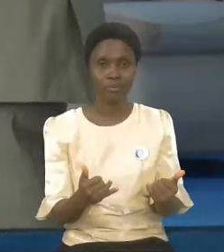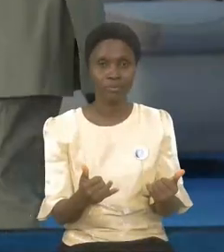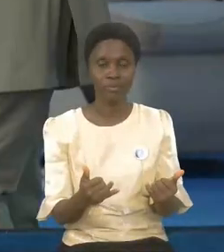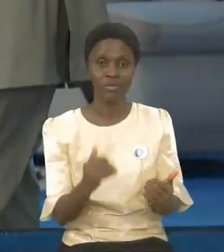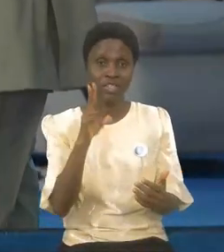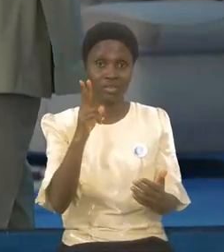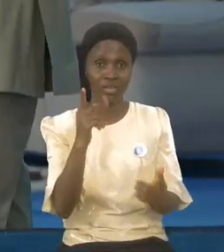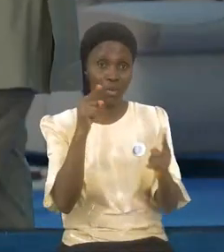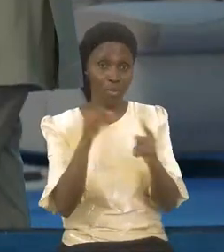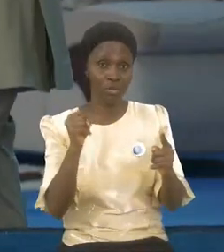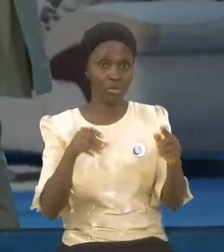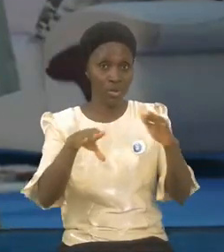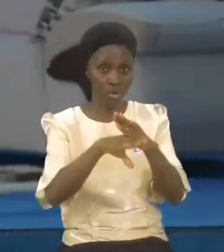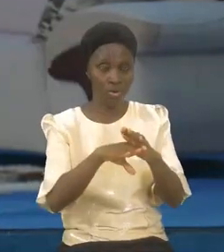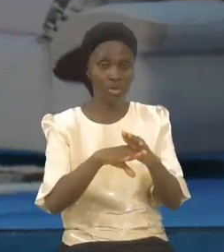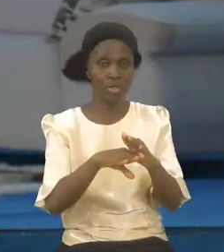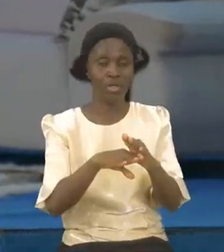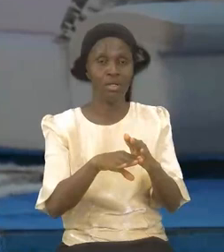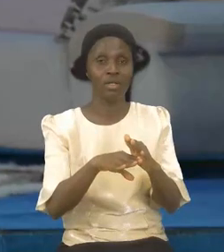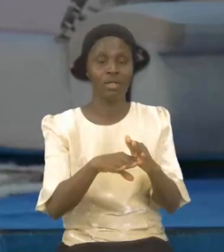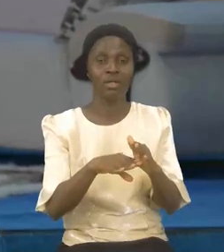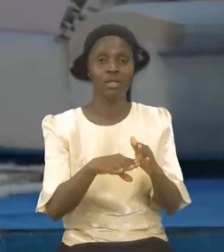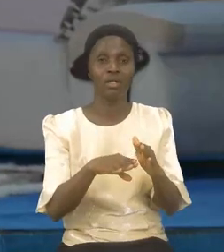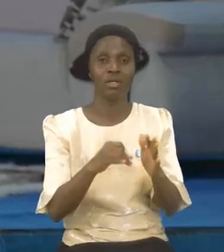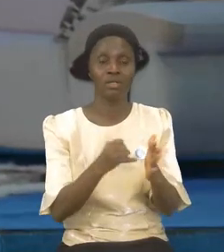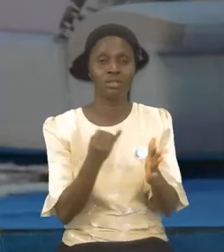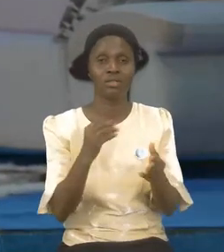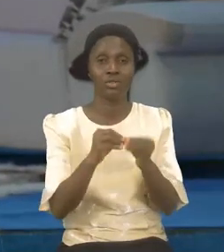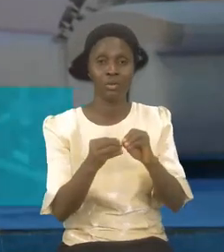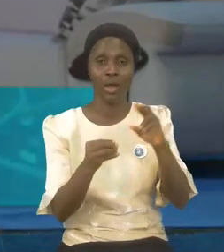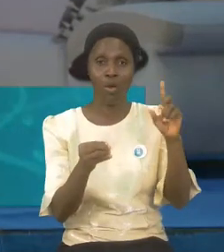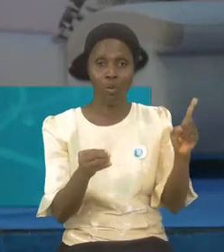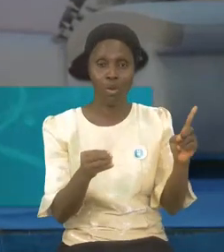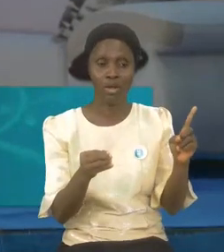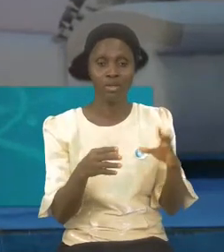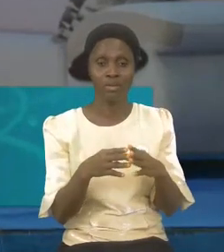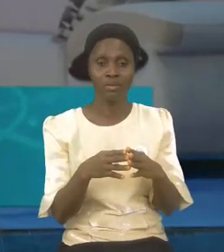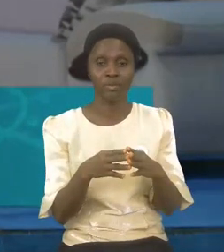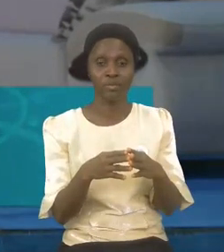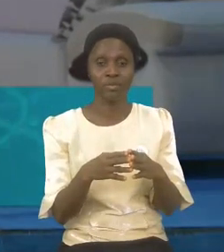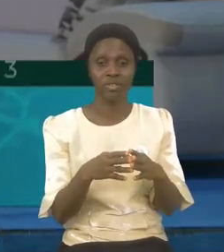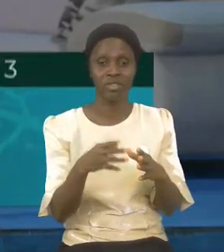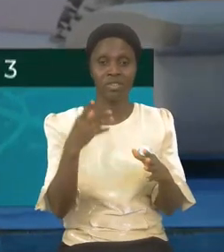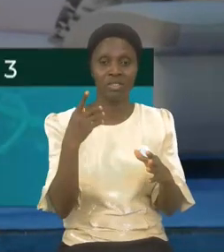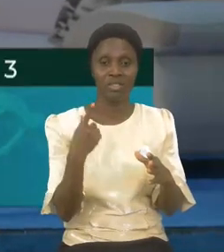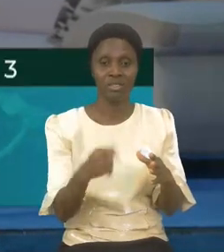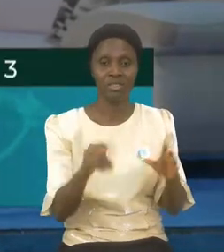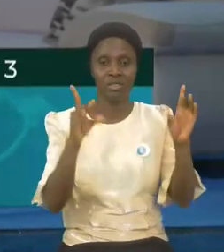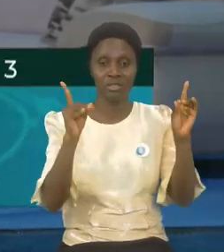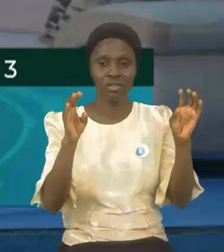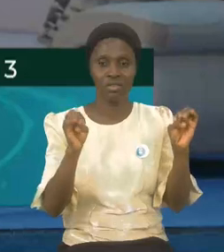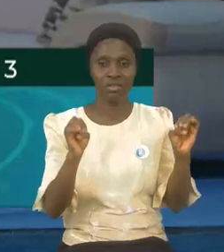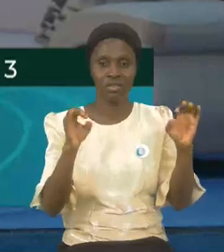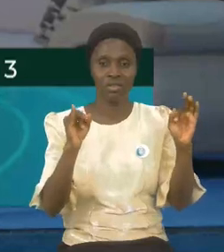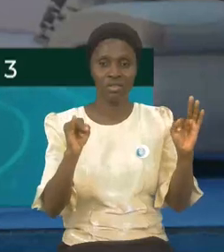fin des temps des nations. Première partie ici, on a vu le défi et la damnation de